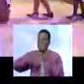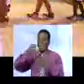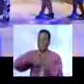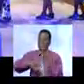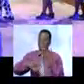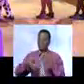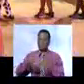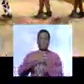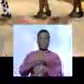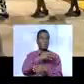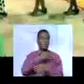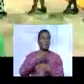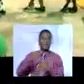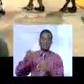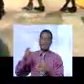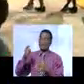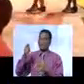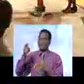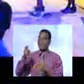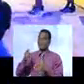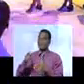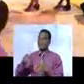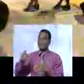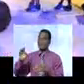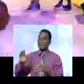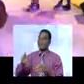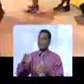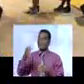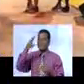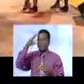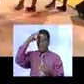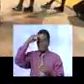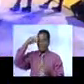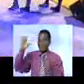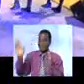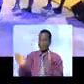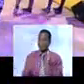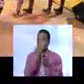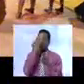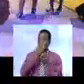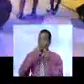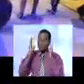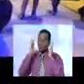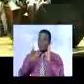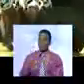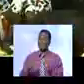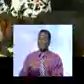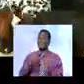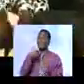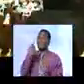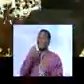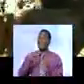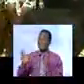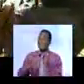Ewimewé n'était pas encore un artiste de dimension internationale comme